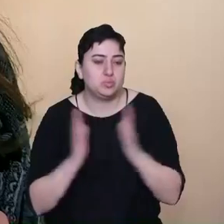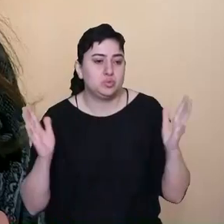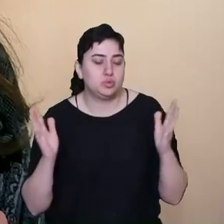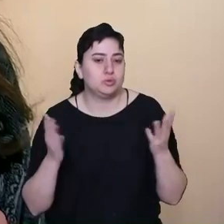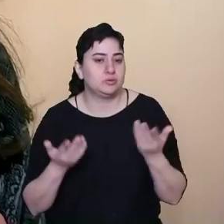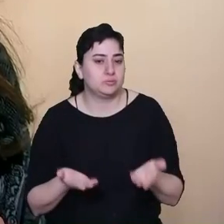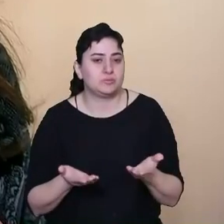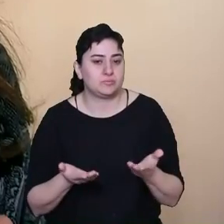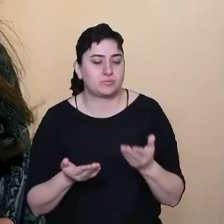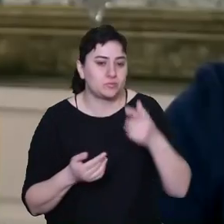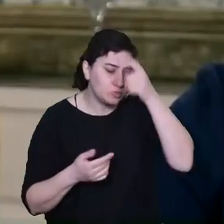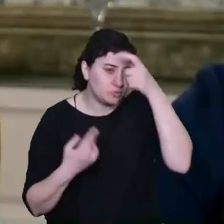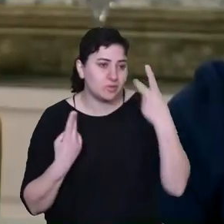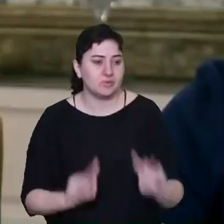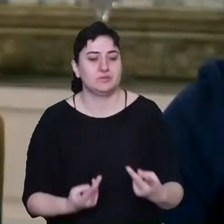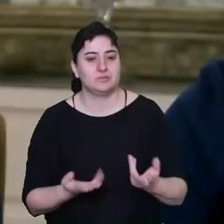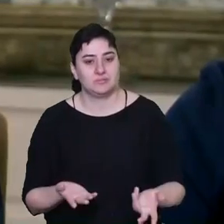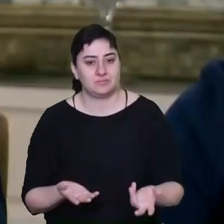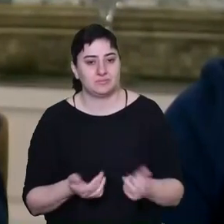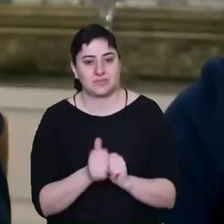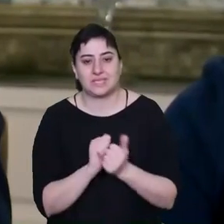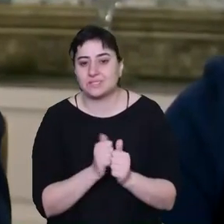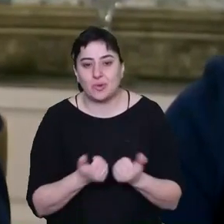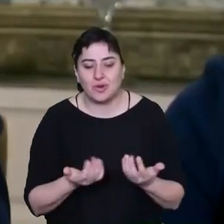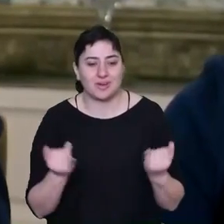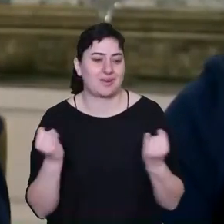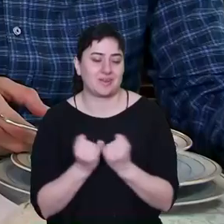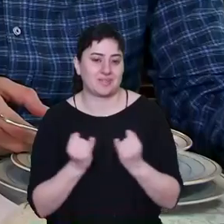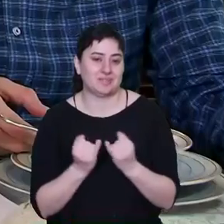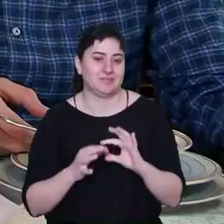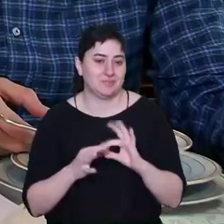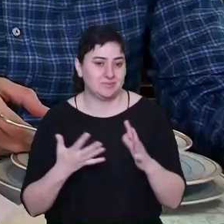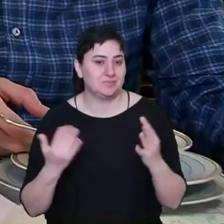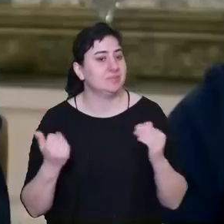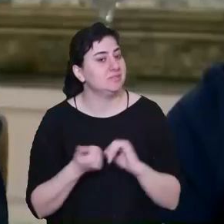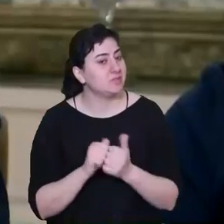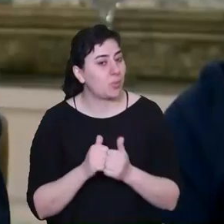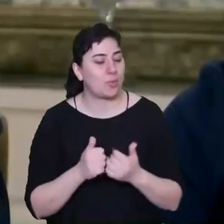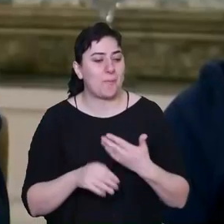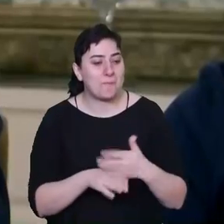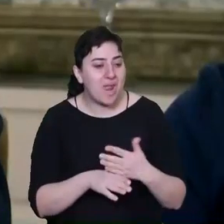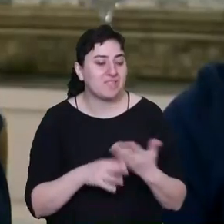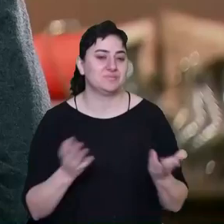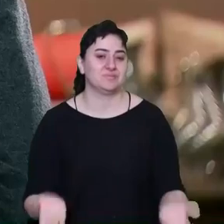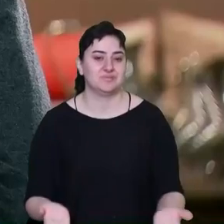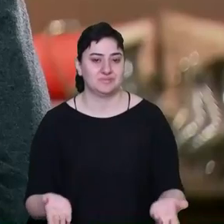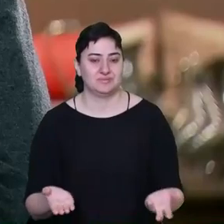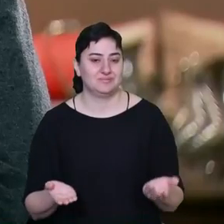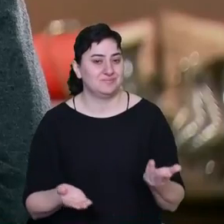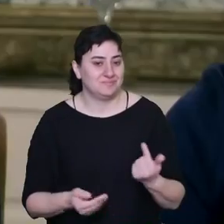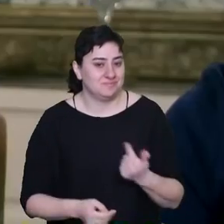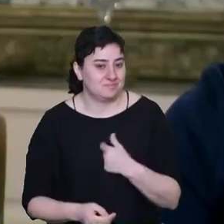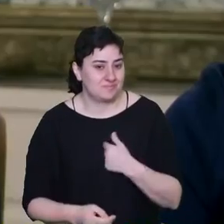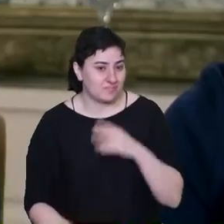takımlar. Hepsi ülkemizin takımları. Ayrıca spor demek kardeşlik demek. Spor demek paylaşmak demek. Ya mesela